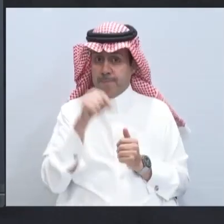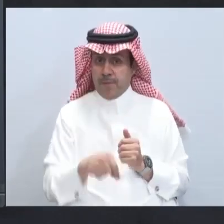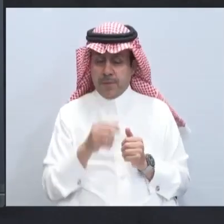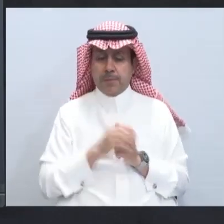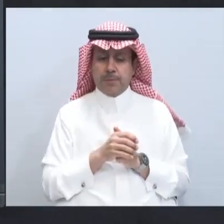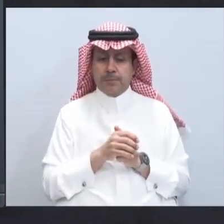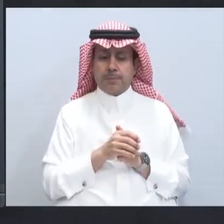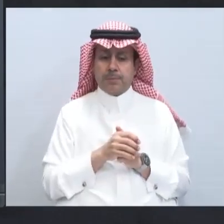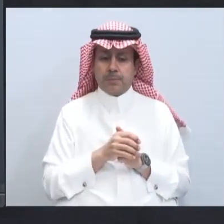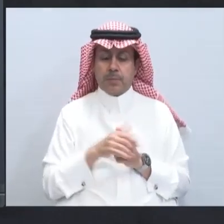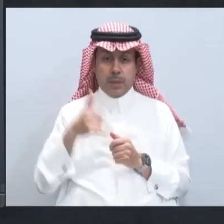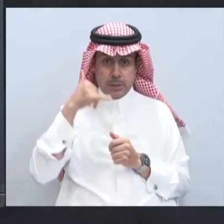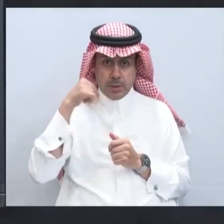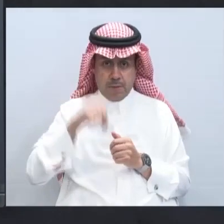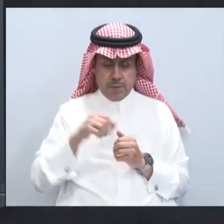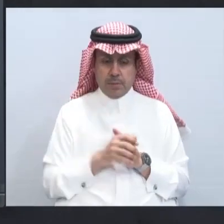هذا الاتصال